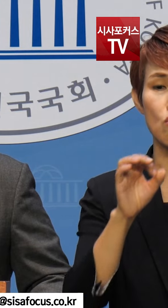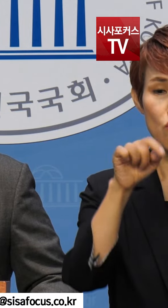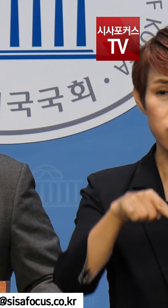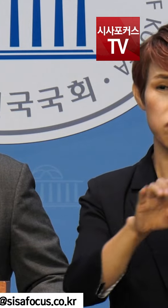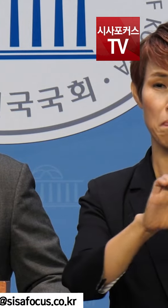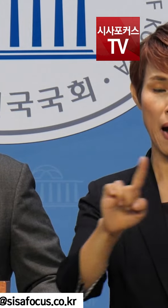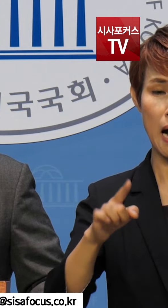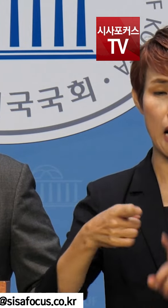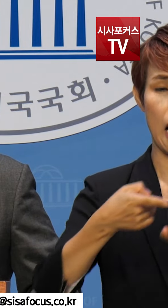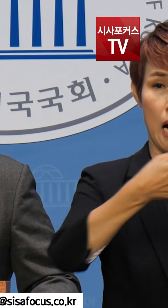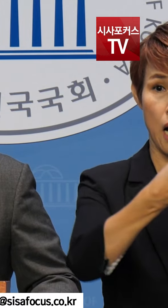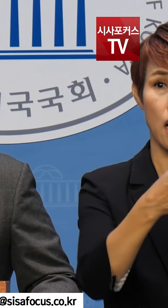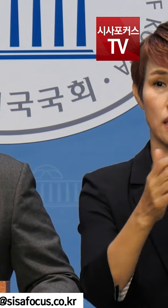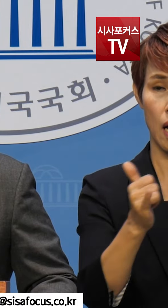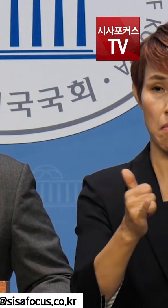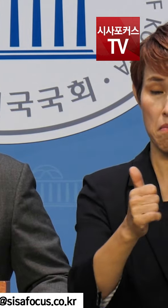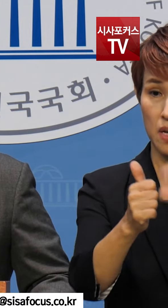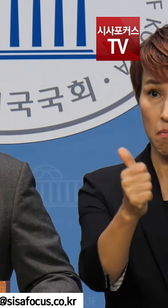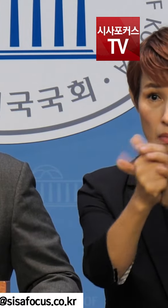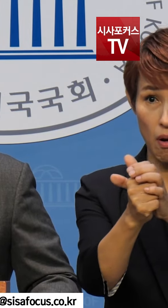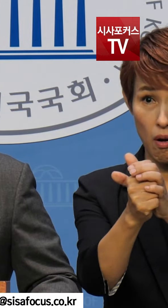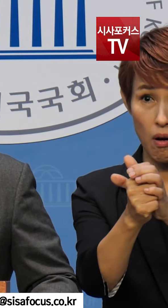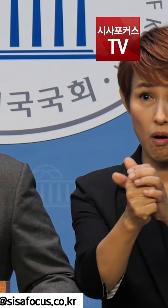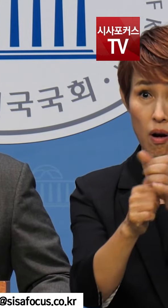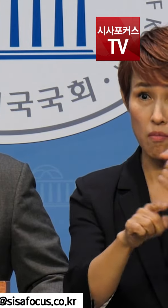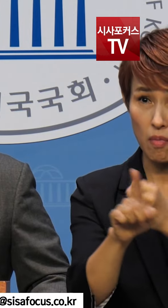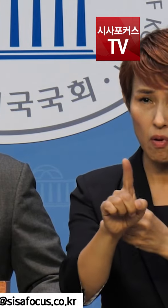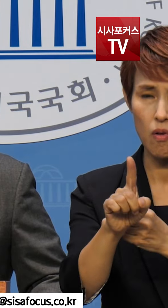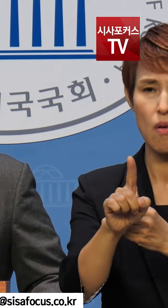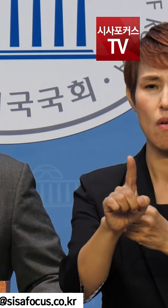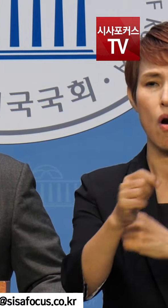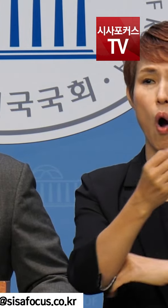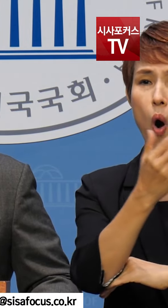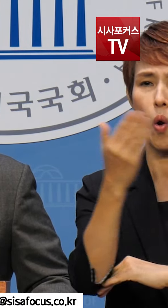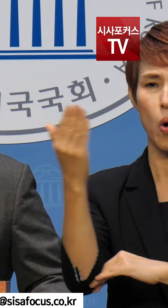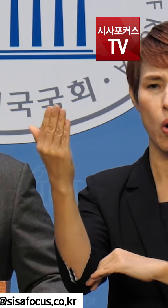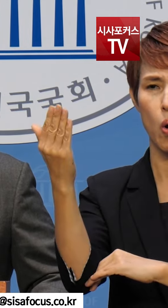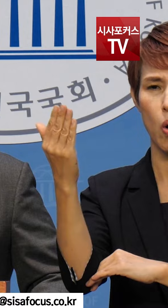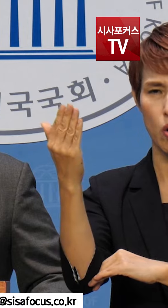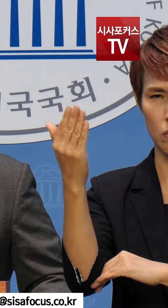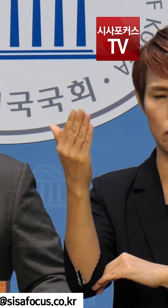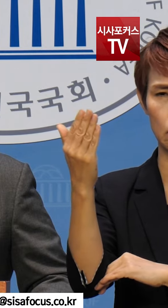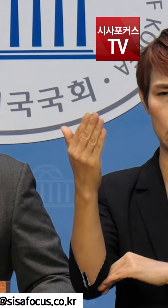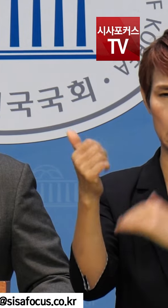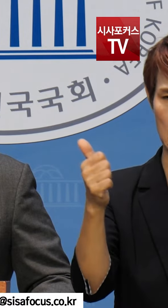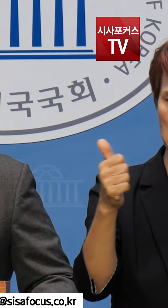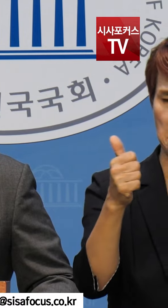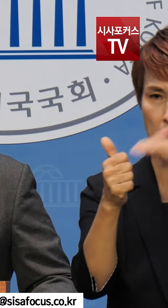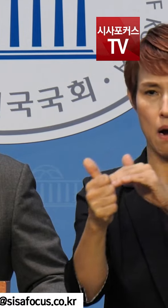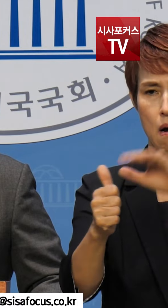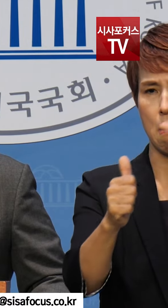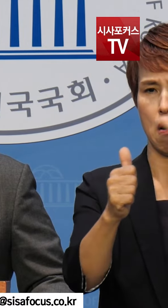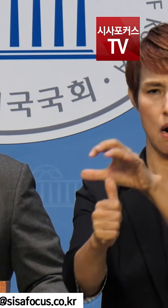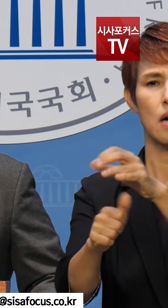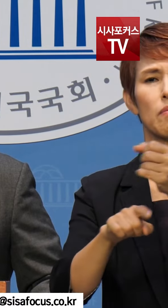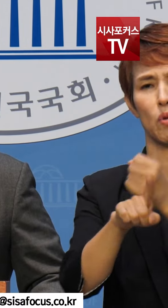사람을 임명한다는 것은 결국 언론을 이념으로 물들이고 장악하겠다는